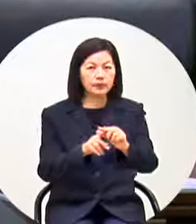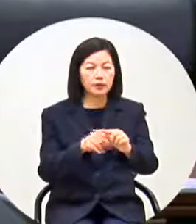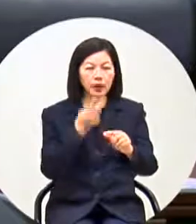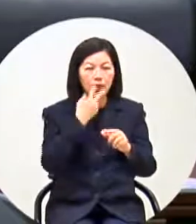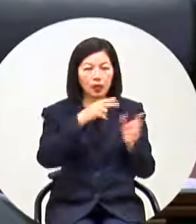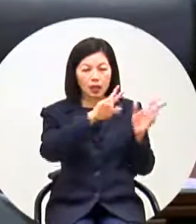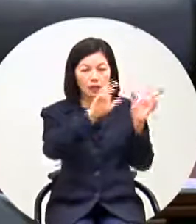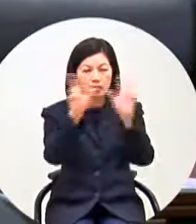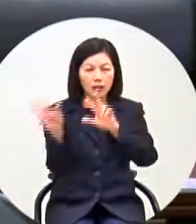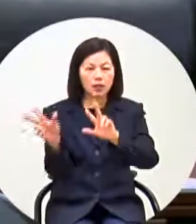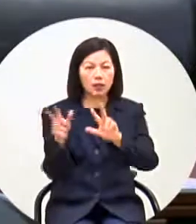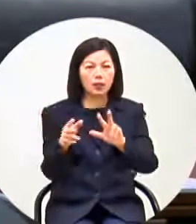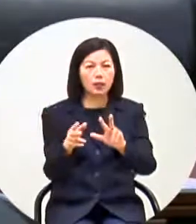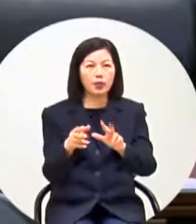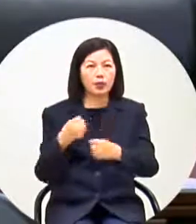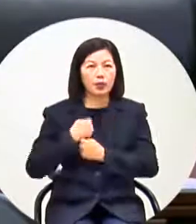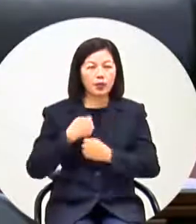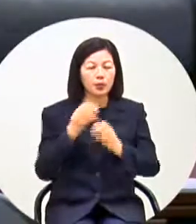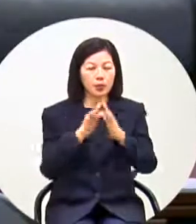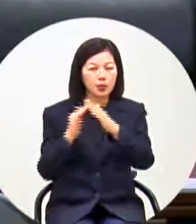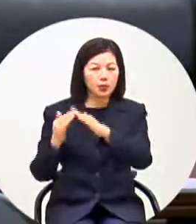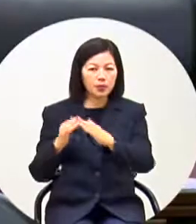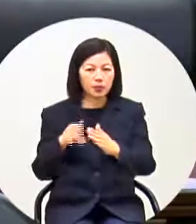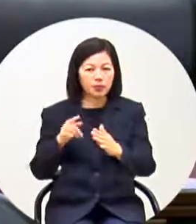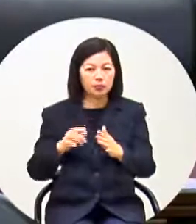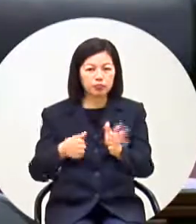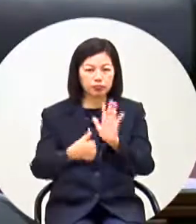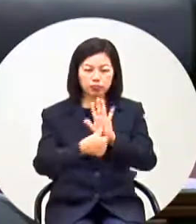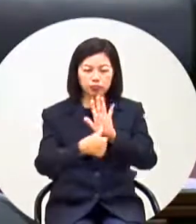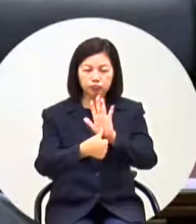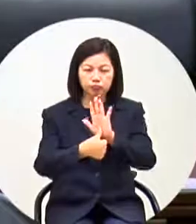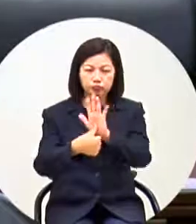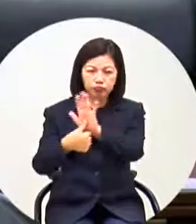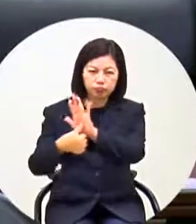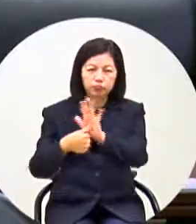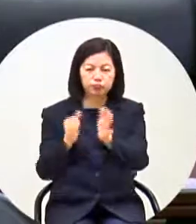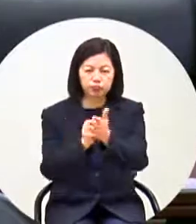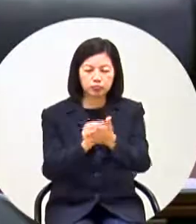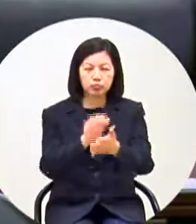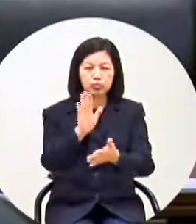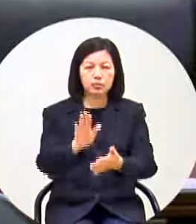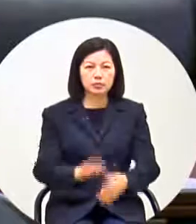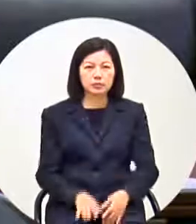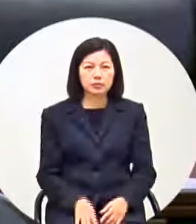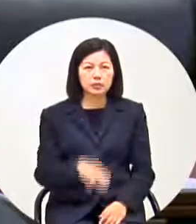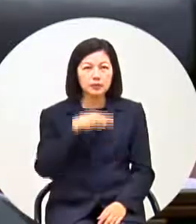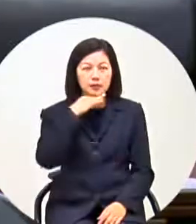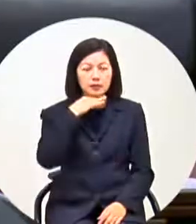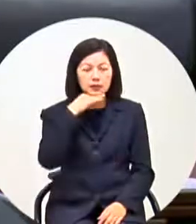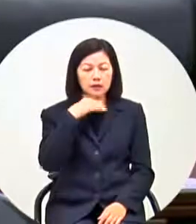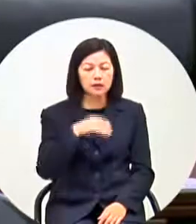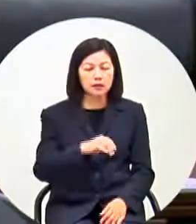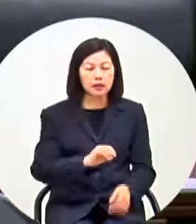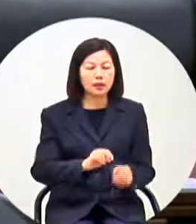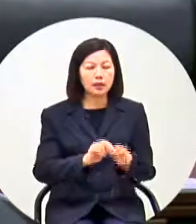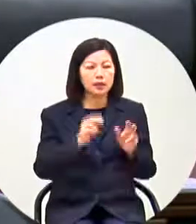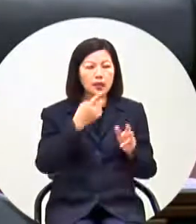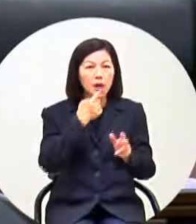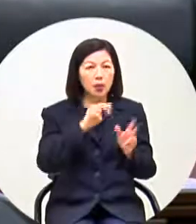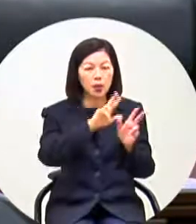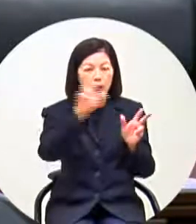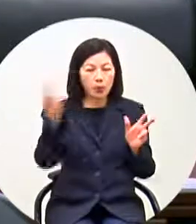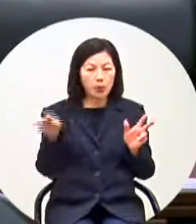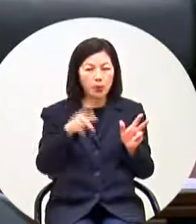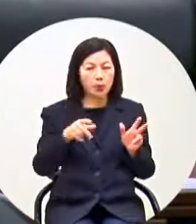榜上有名哦。这等一下我下一个议题也会谈到我们的彩虹眷村哦。那像我